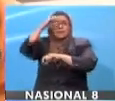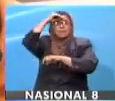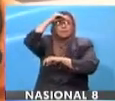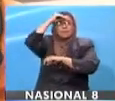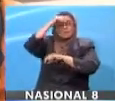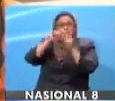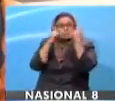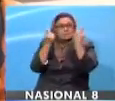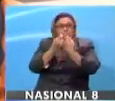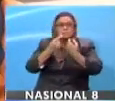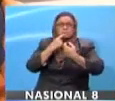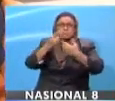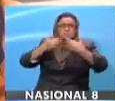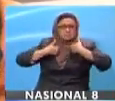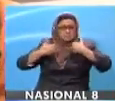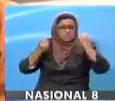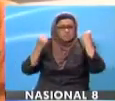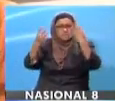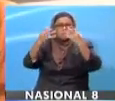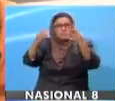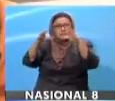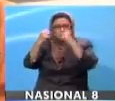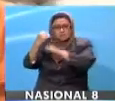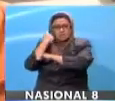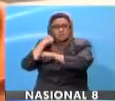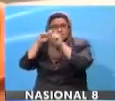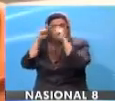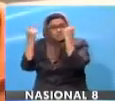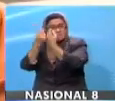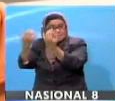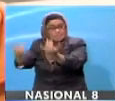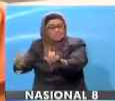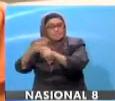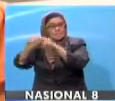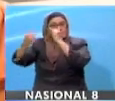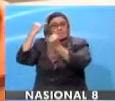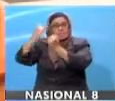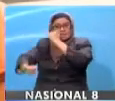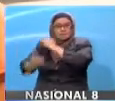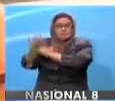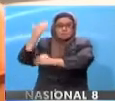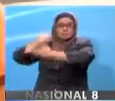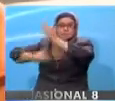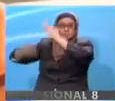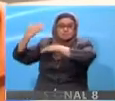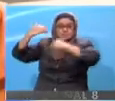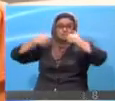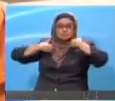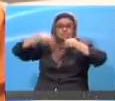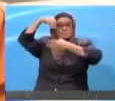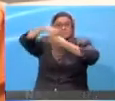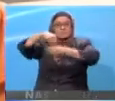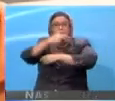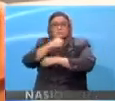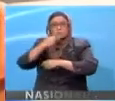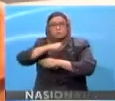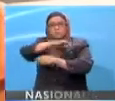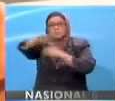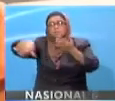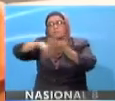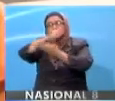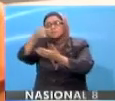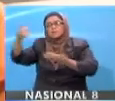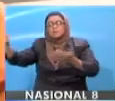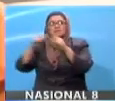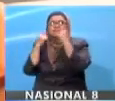banyak strong team ini kali. Last one that we have in Indonesia, the rest of the team tak banyak